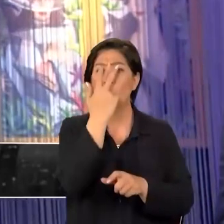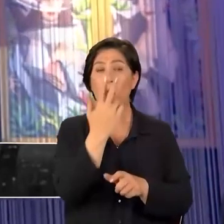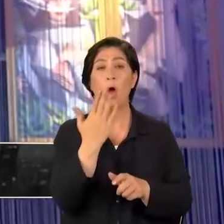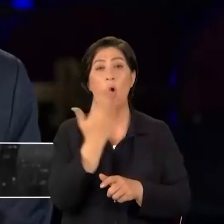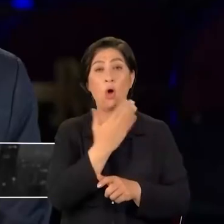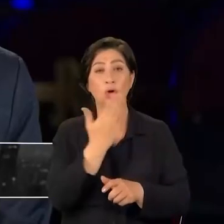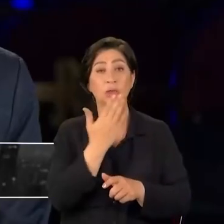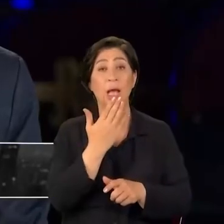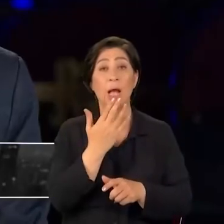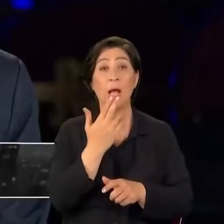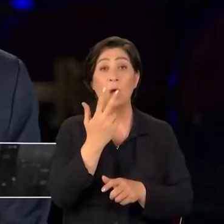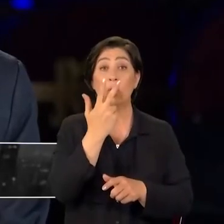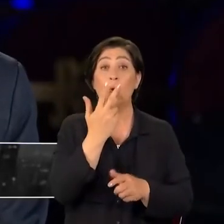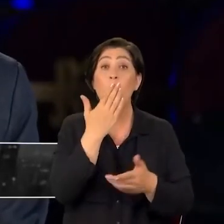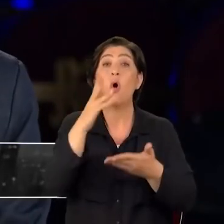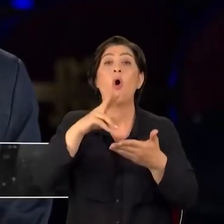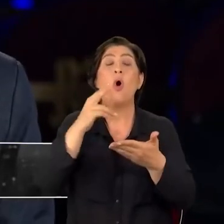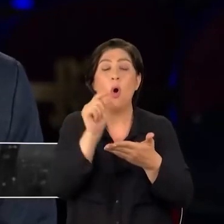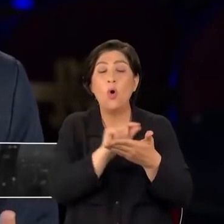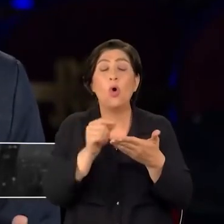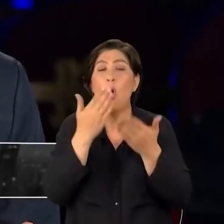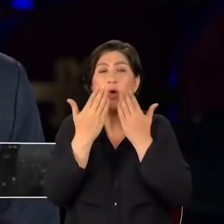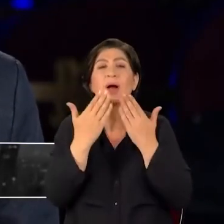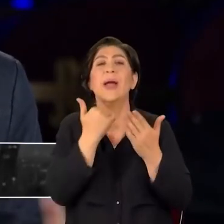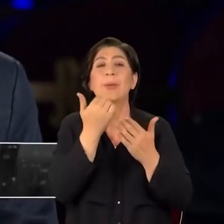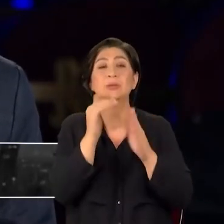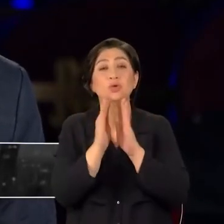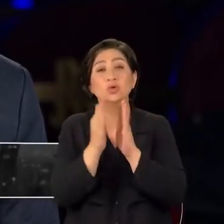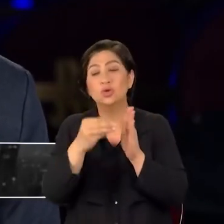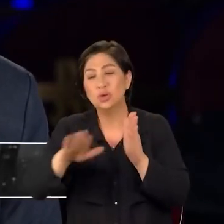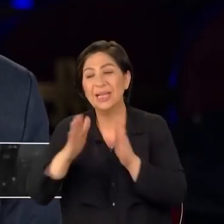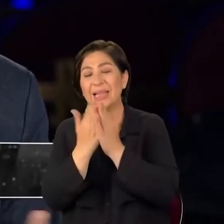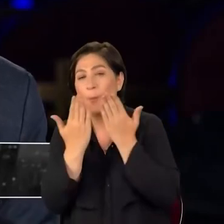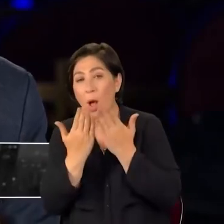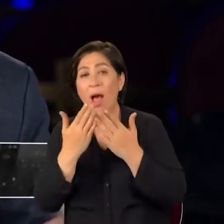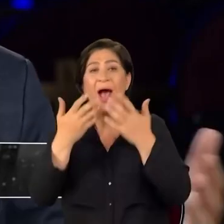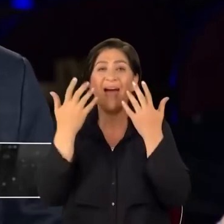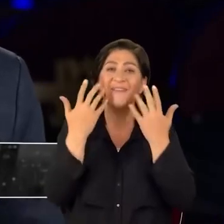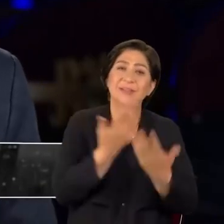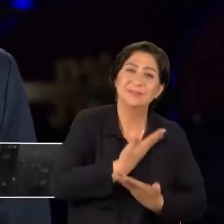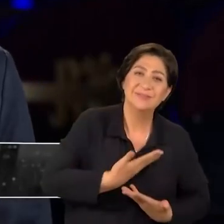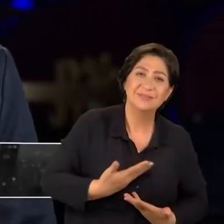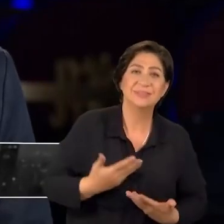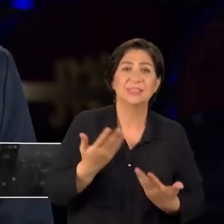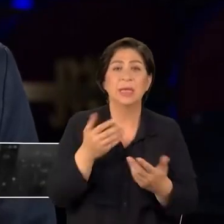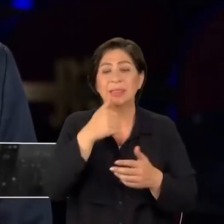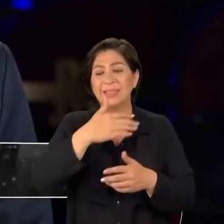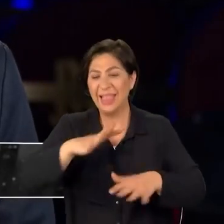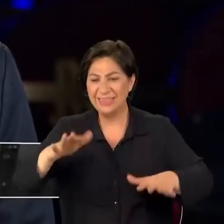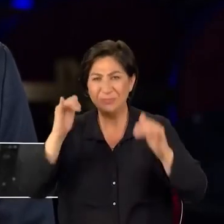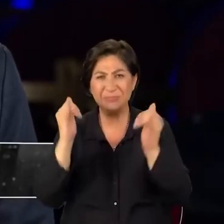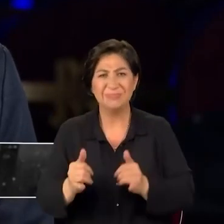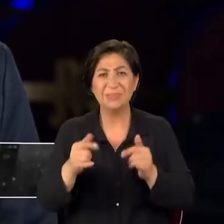okulunda kör okuyamayan çocuklara kitap okumakla, hayvanseverlikle ya da Göcek'te denizin